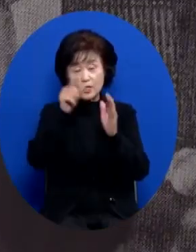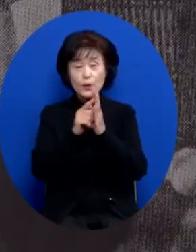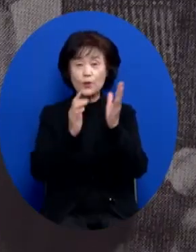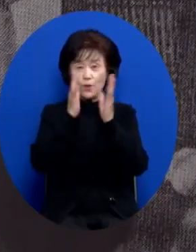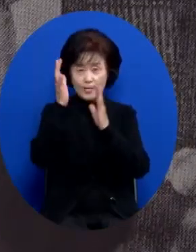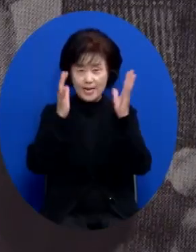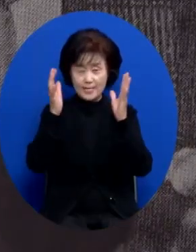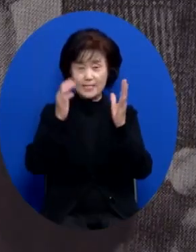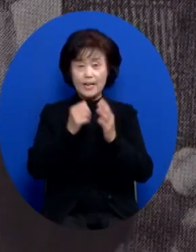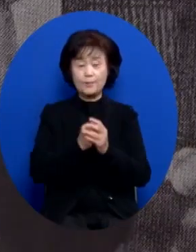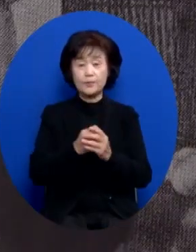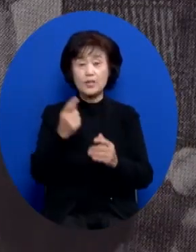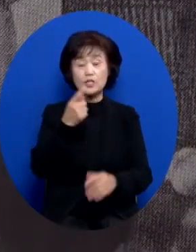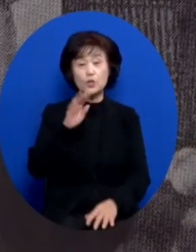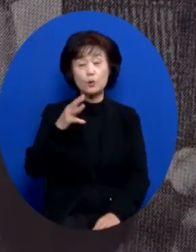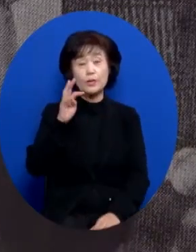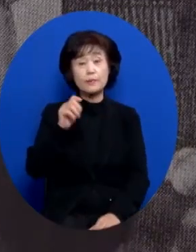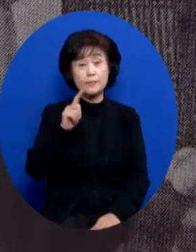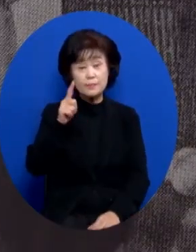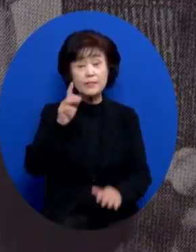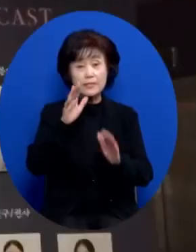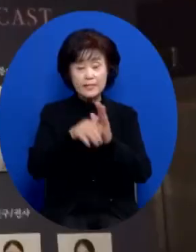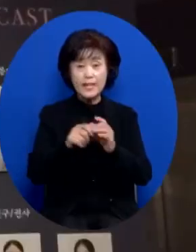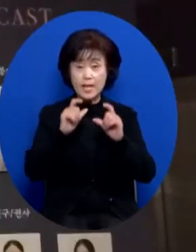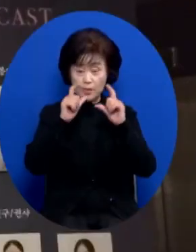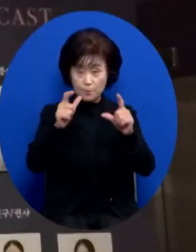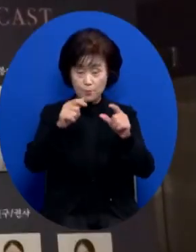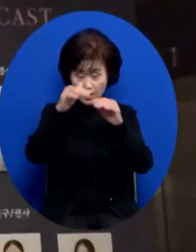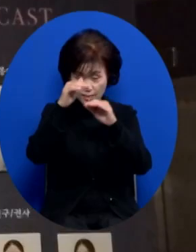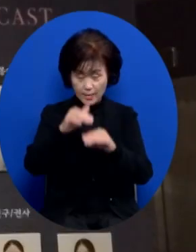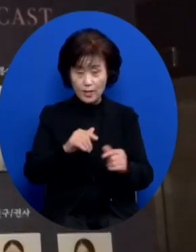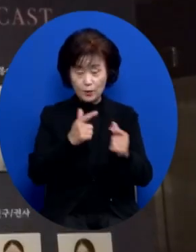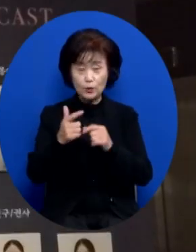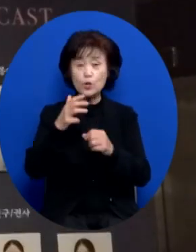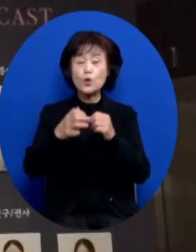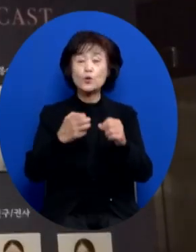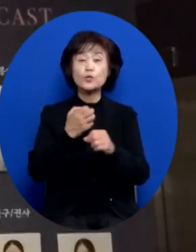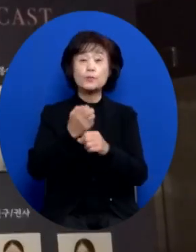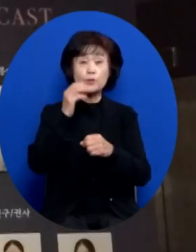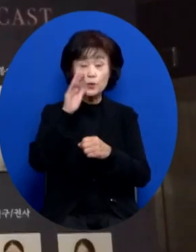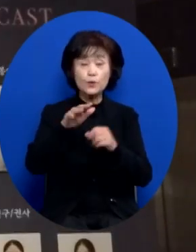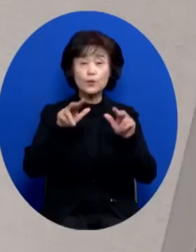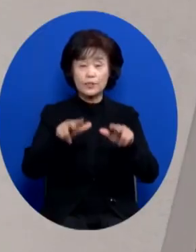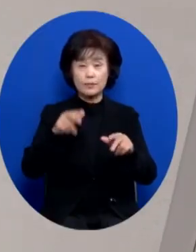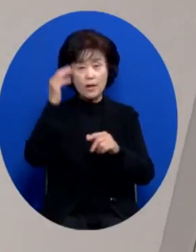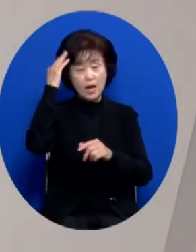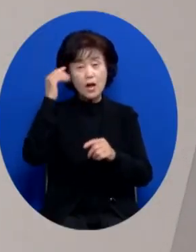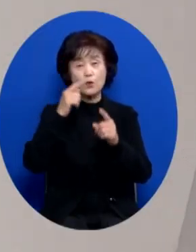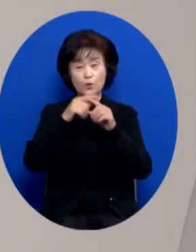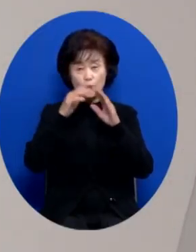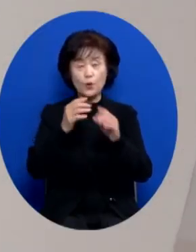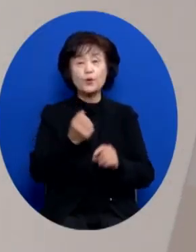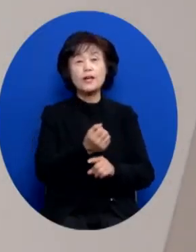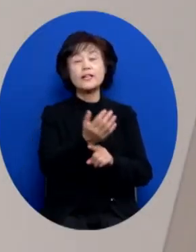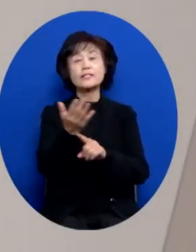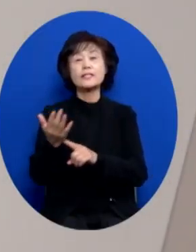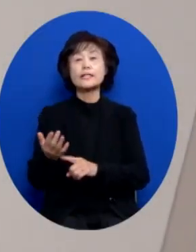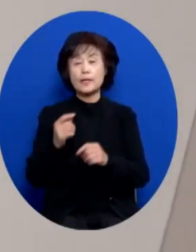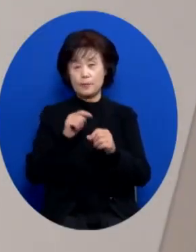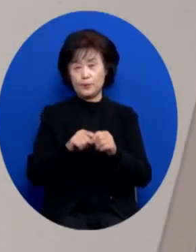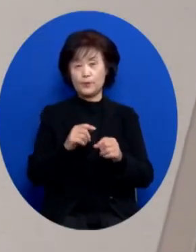목사가 1931년 당시 선포한 메시지를 90여 년이 지난 지금의 한국교회에 전하기